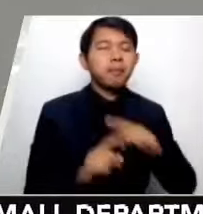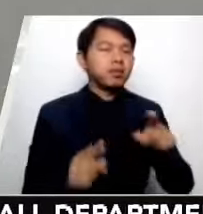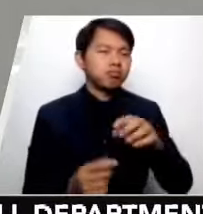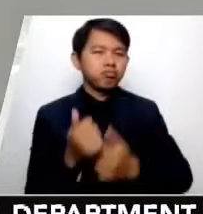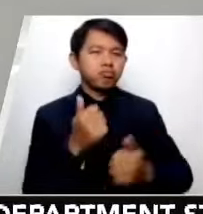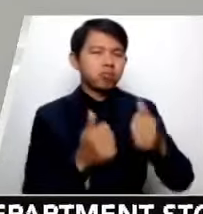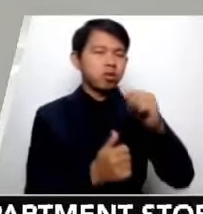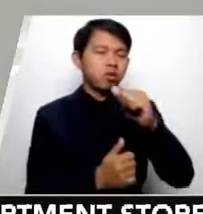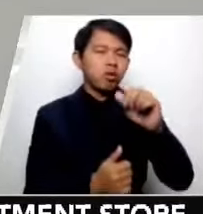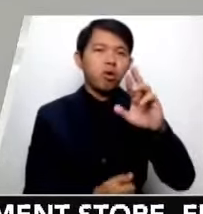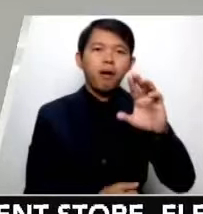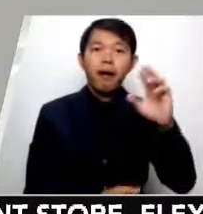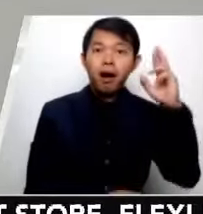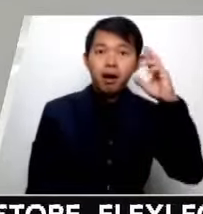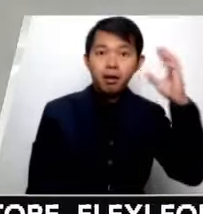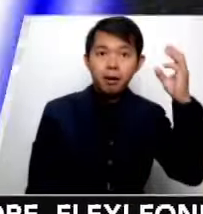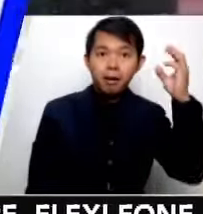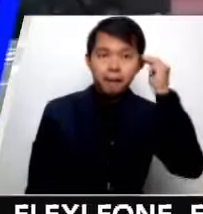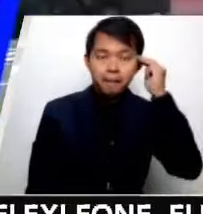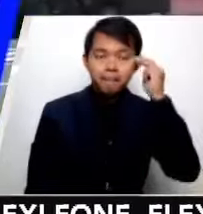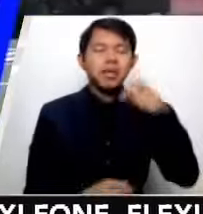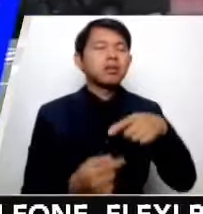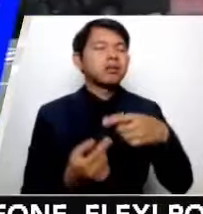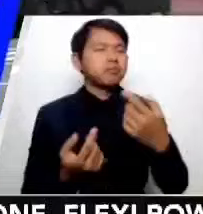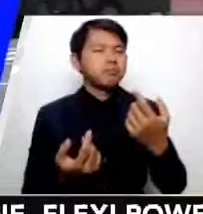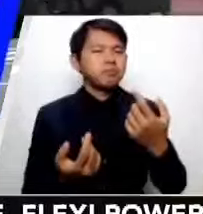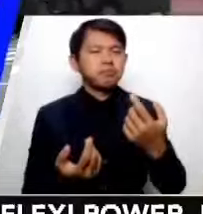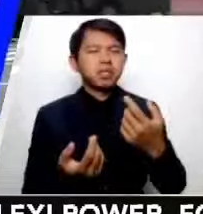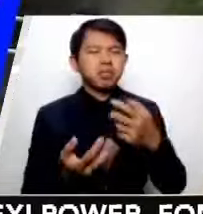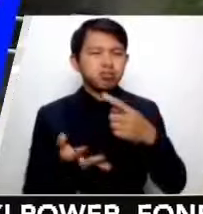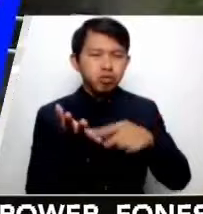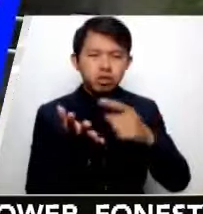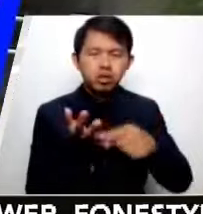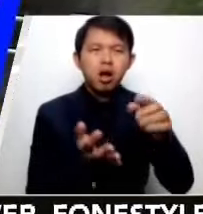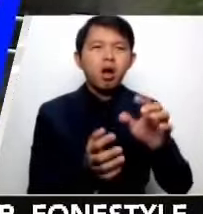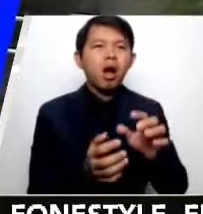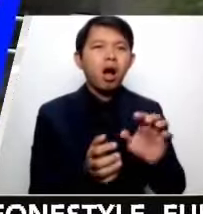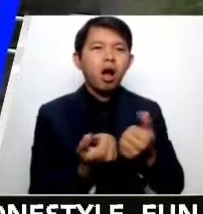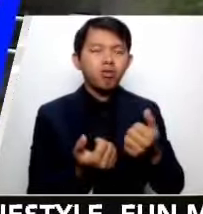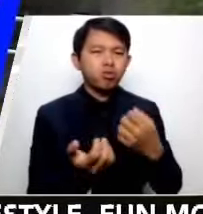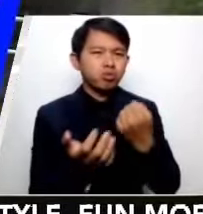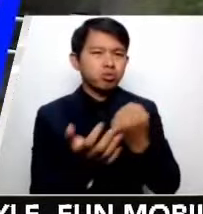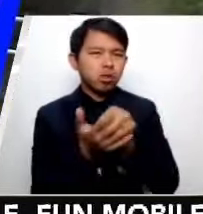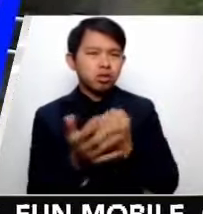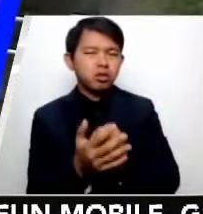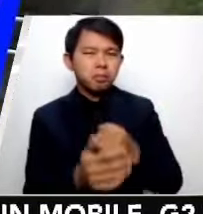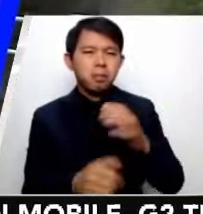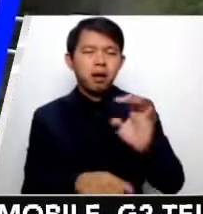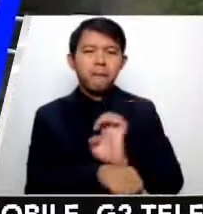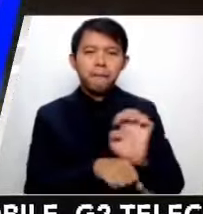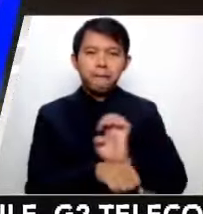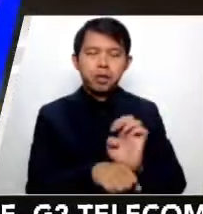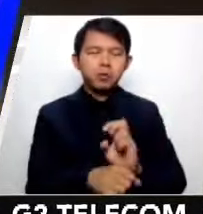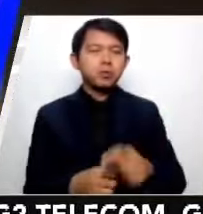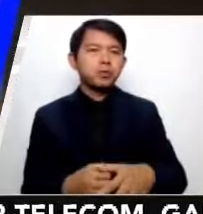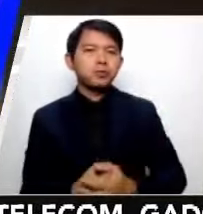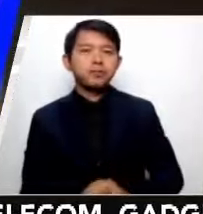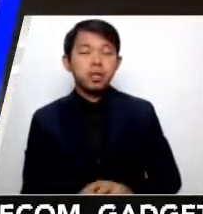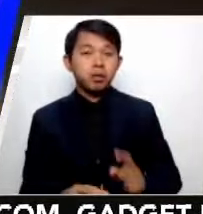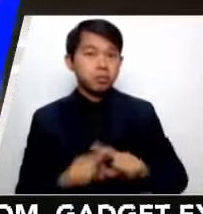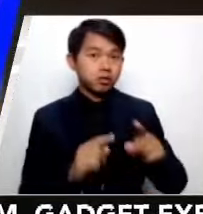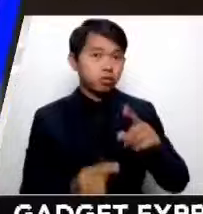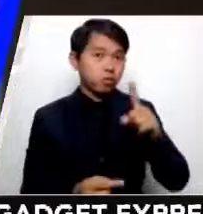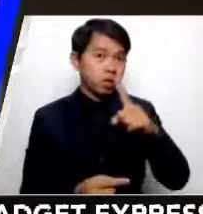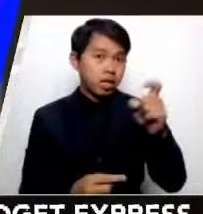ang nauuwing sweldo ng mga manggagawa. Pero sabi ng ilang senador, kung sa 100 piso pa lang na panukalang aumento, marami nang